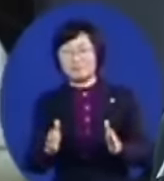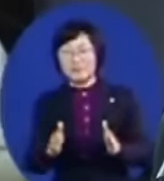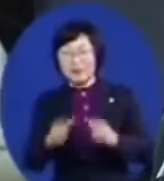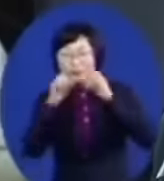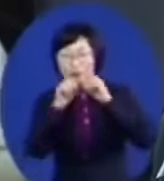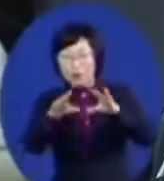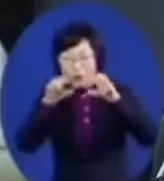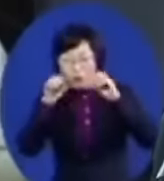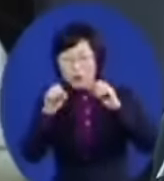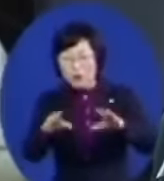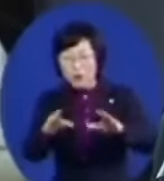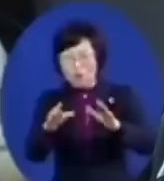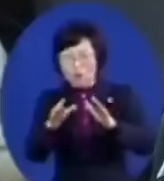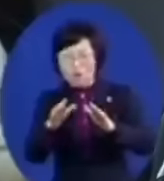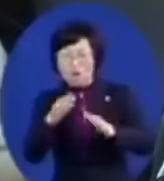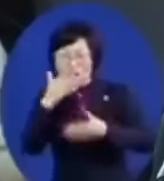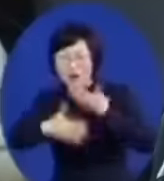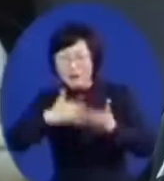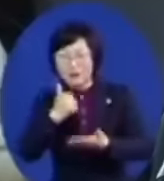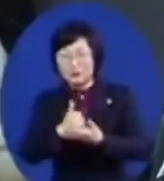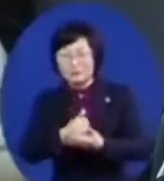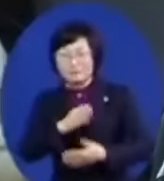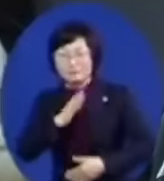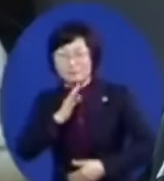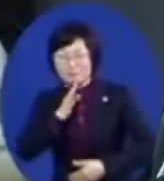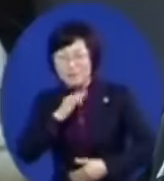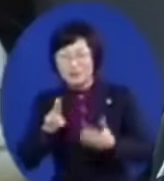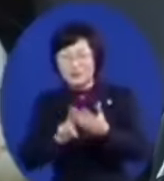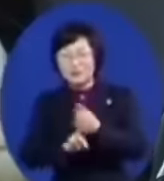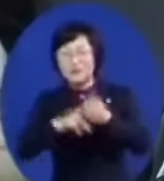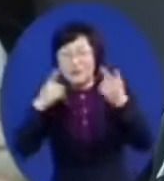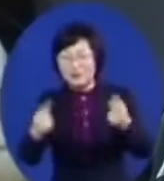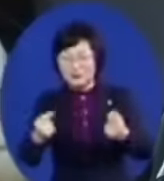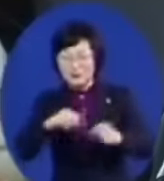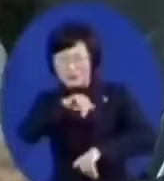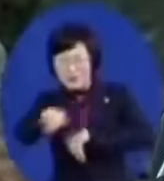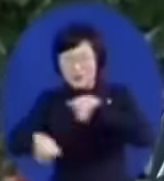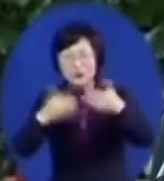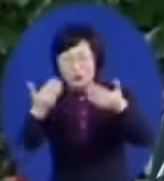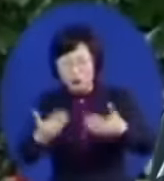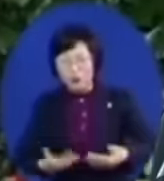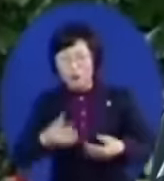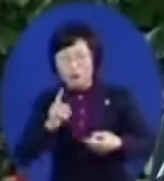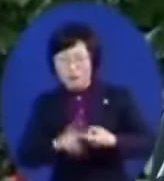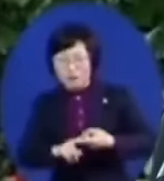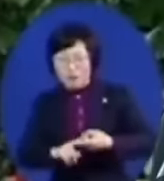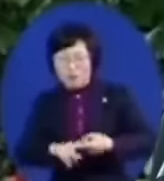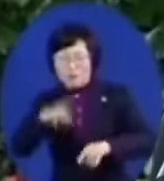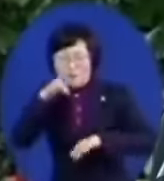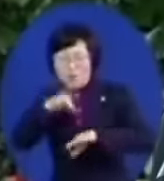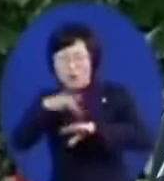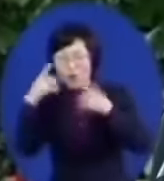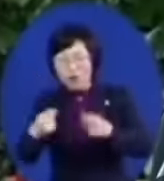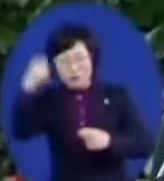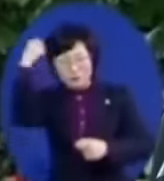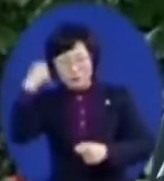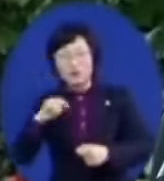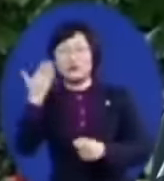선교 역사에 하나님이 정말 기적적으로 같이 계신다는 것을 뼈저리게 체험할 수 있는